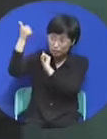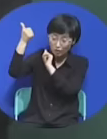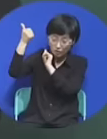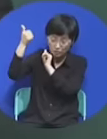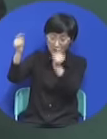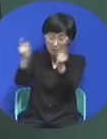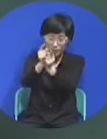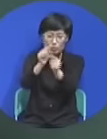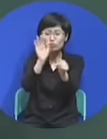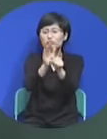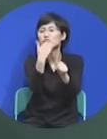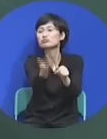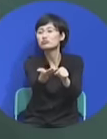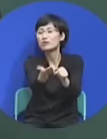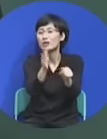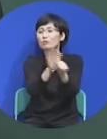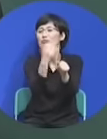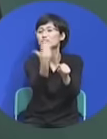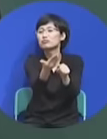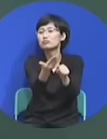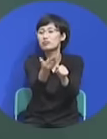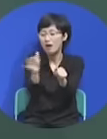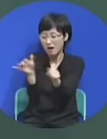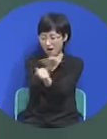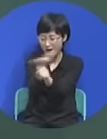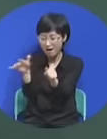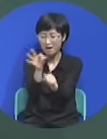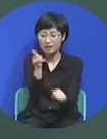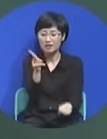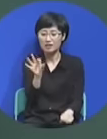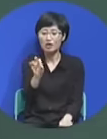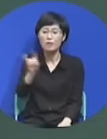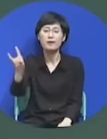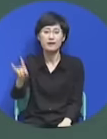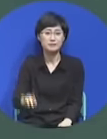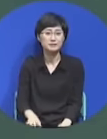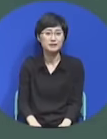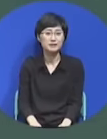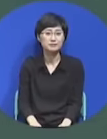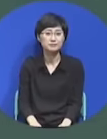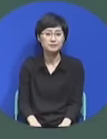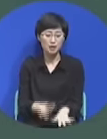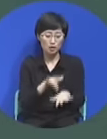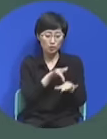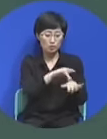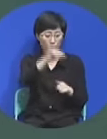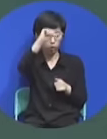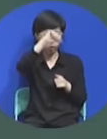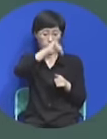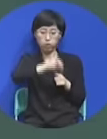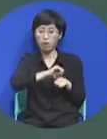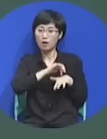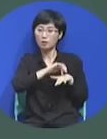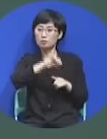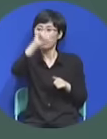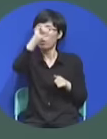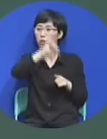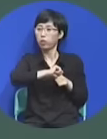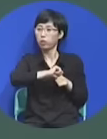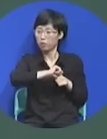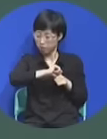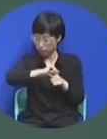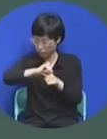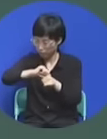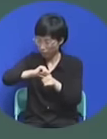그거하는사람이죠영매 就是做这样事的人叫灵婆 근데이제 이사람들이귀신들리가하기때문에완전